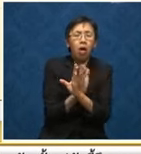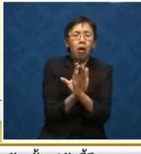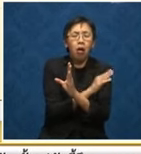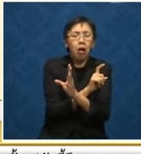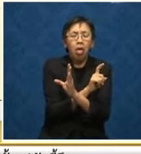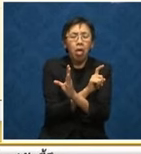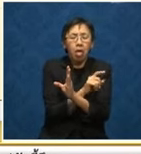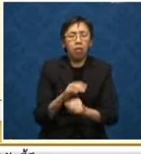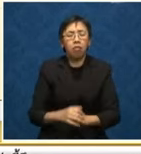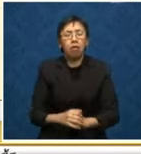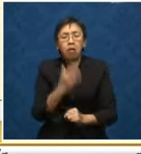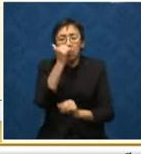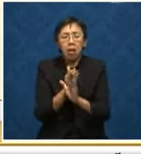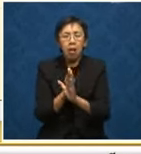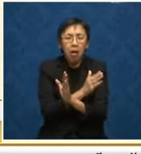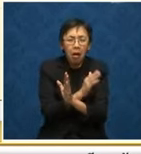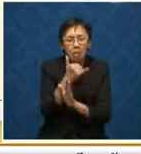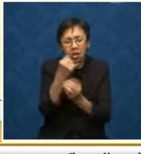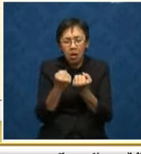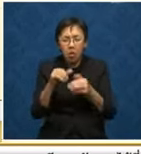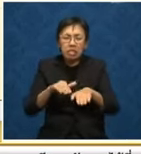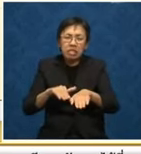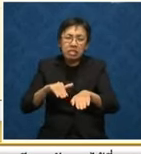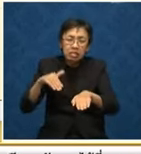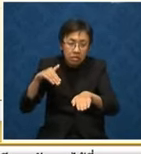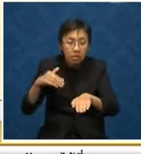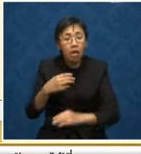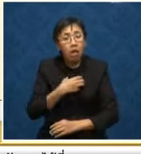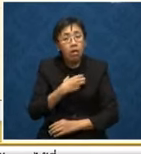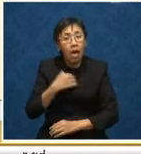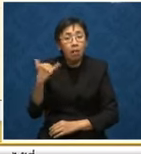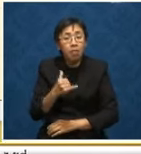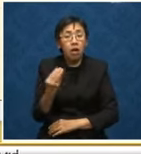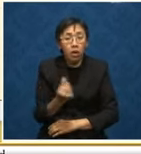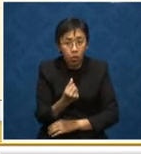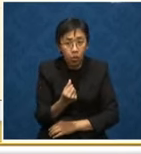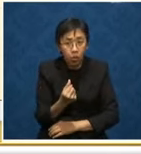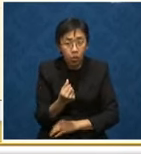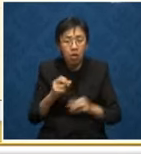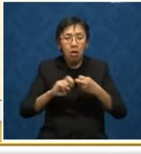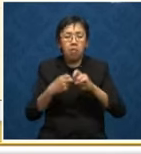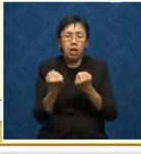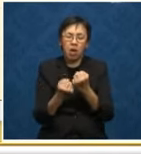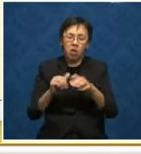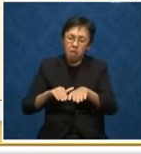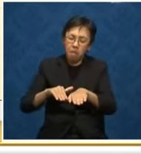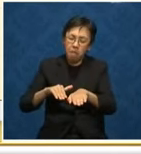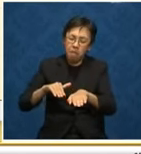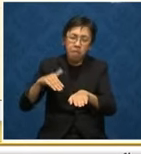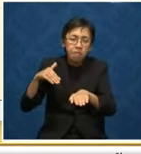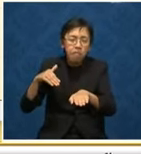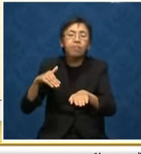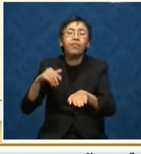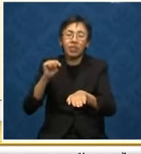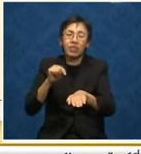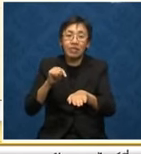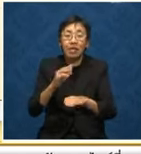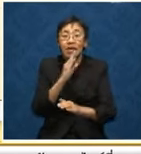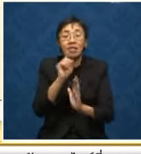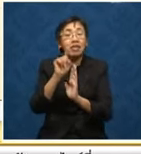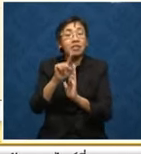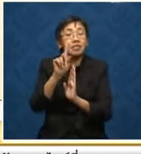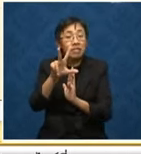รนะฮะการจราจรอาจจะติดขัดท่านอยากจะมาเร็วแต่ปัญหาเรื่องการจราจรคือถ้า3น